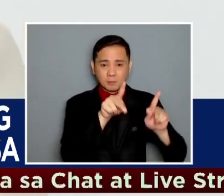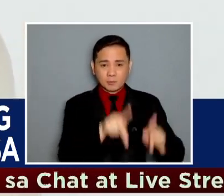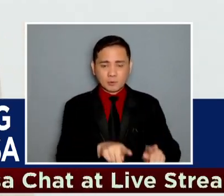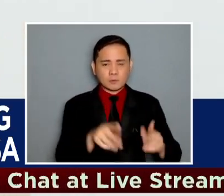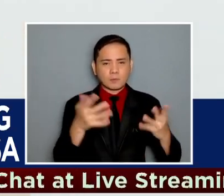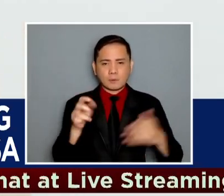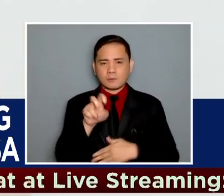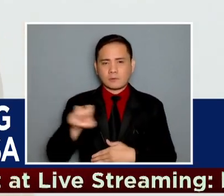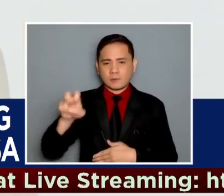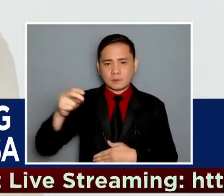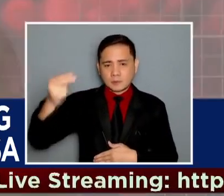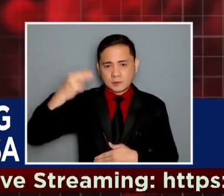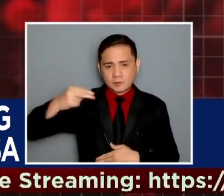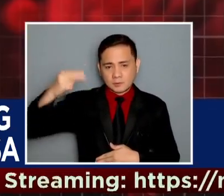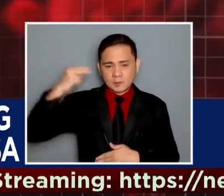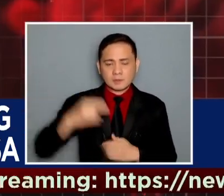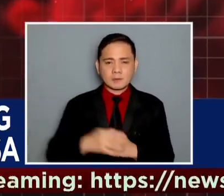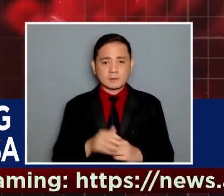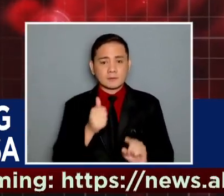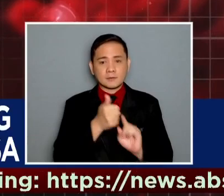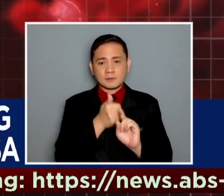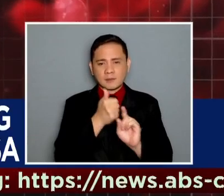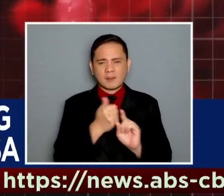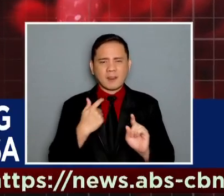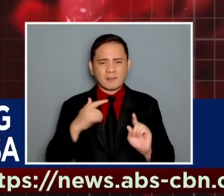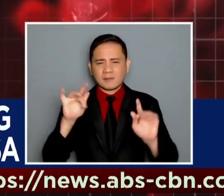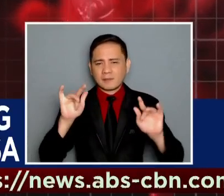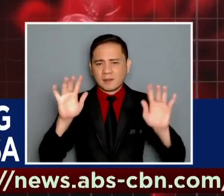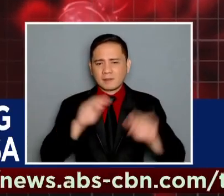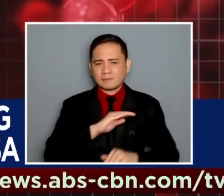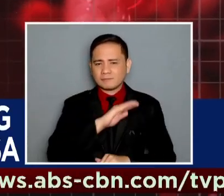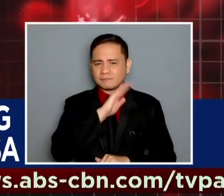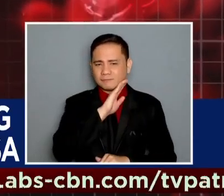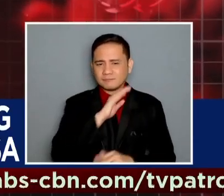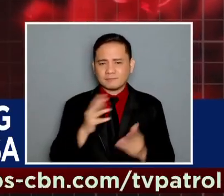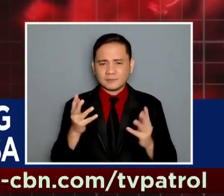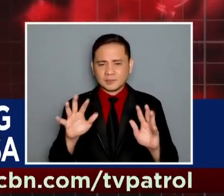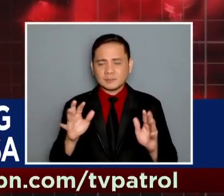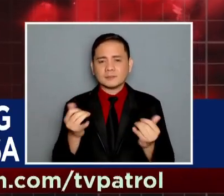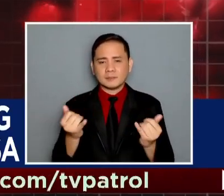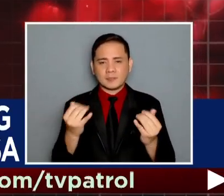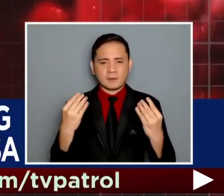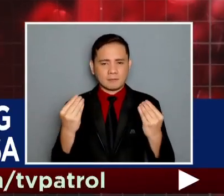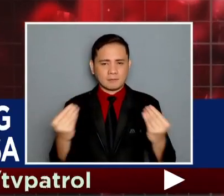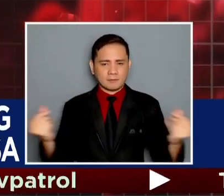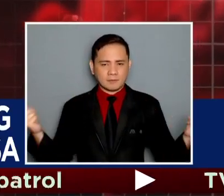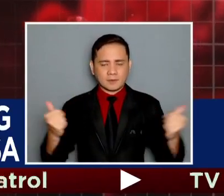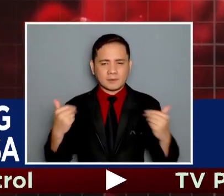ito matapos makaranas ng mild symptoms ng sakit. Ayon sa mga eksperto, ang